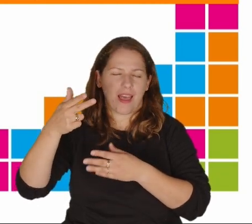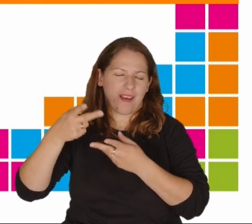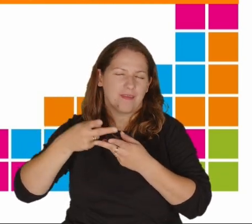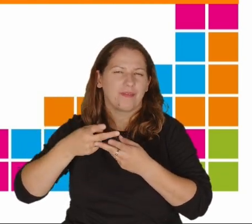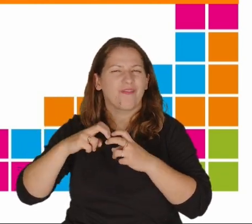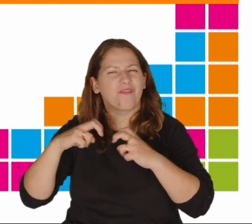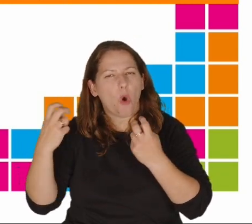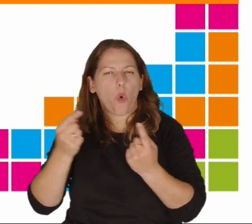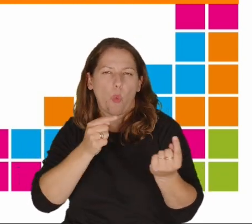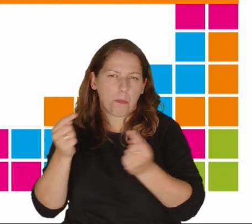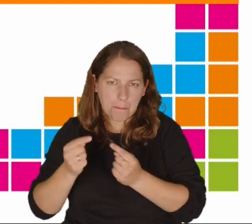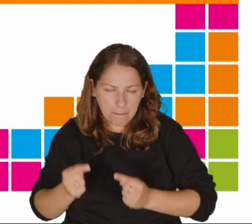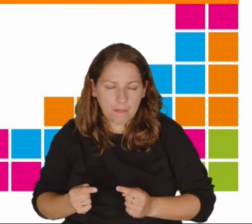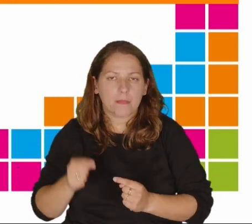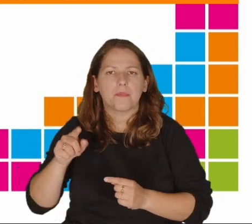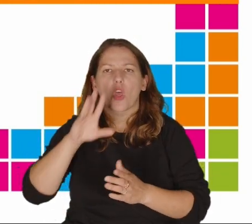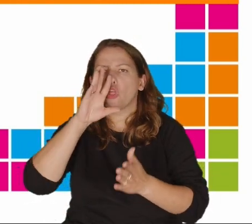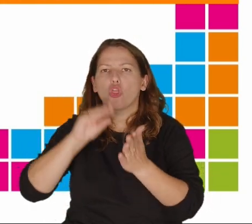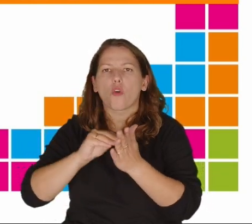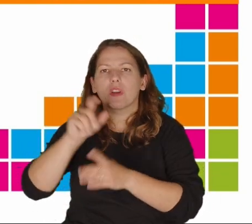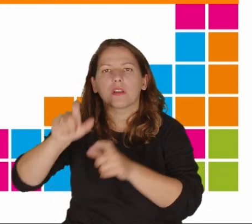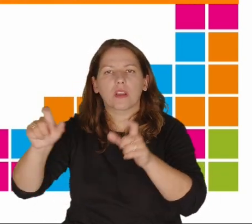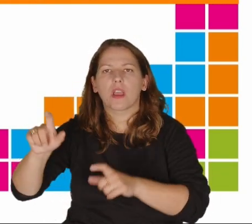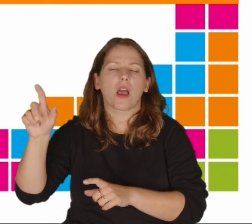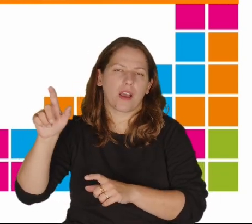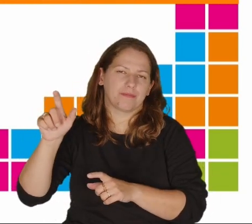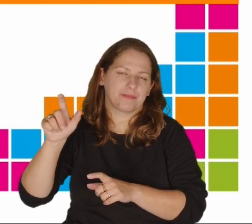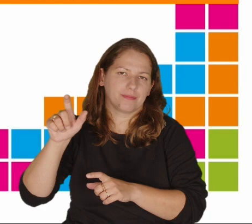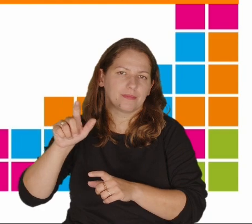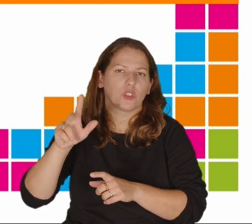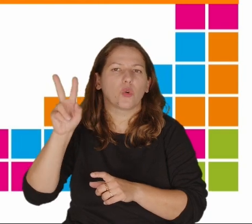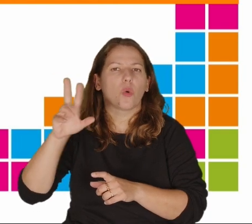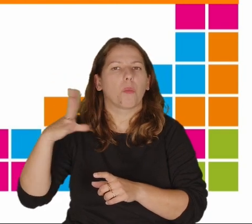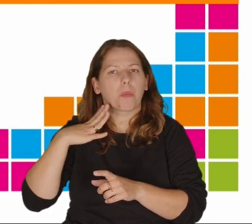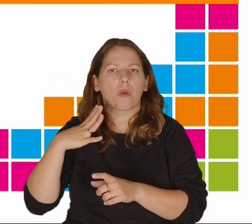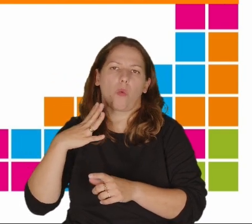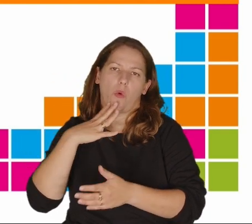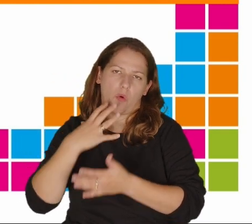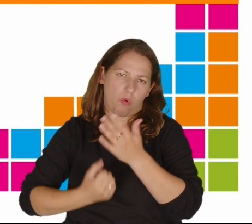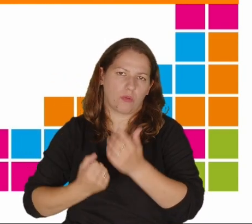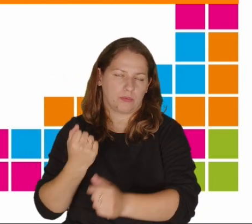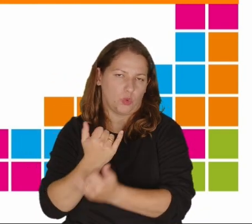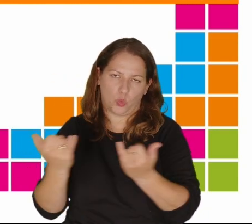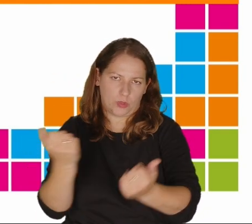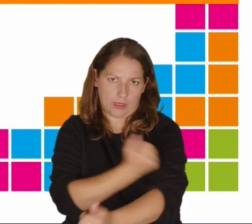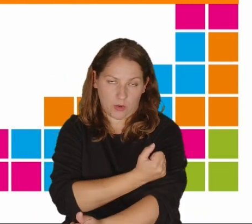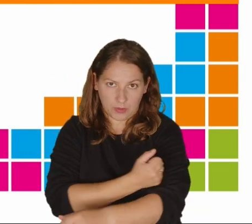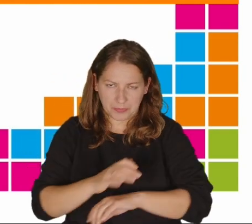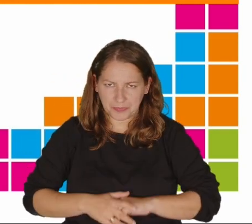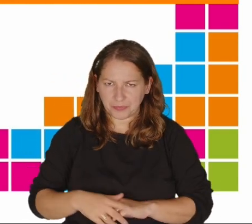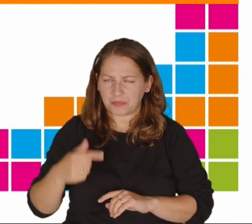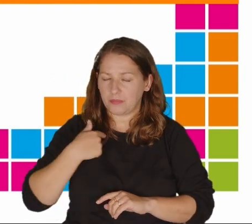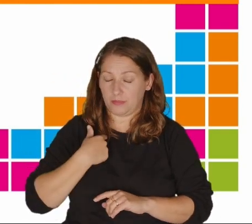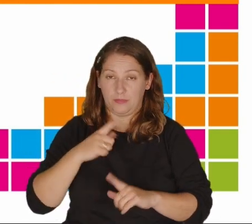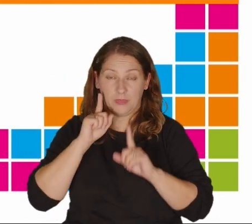tym forum macie Państwo opisane doświadczenia użytkowników używających różnych rodzajów narkotyków. My się naprawdę